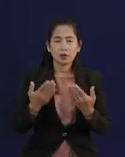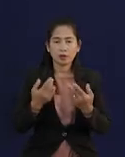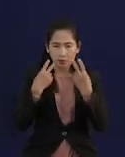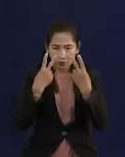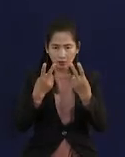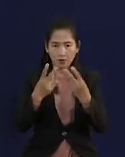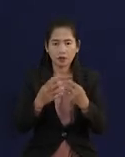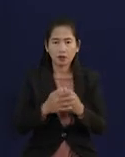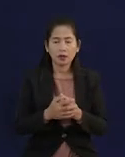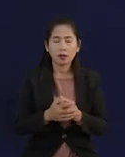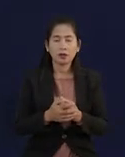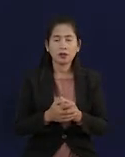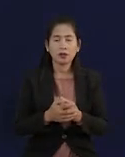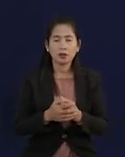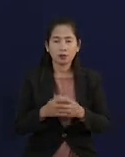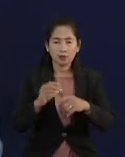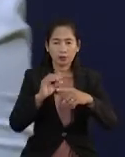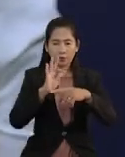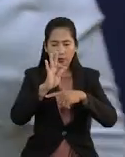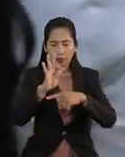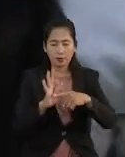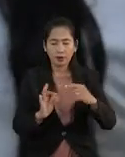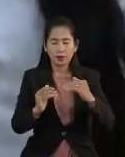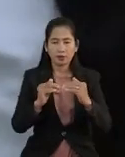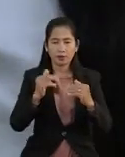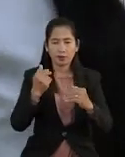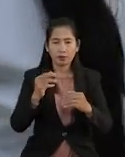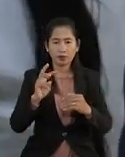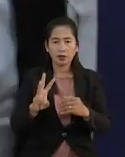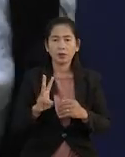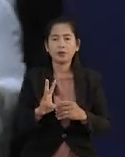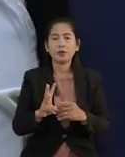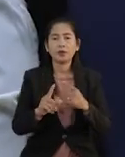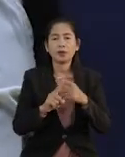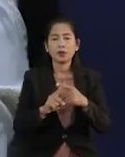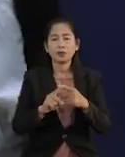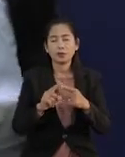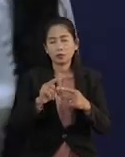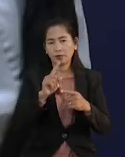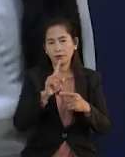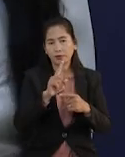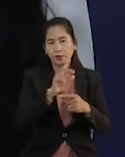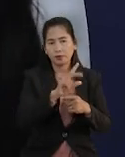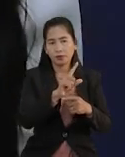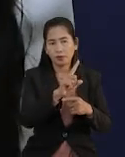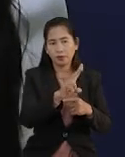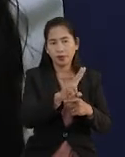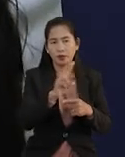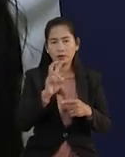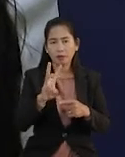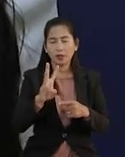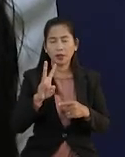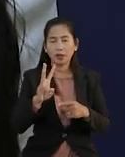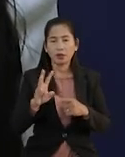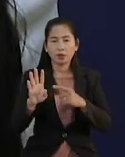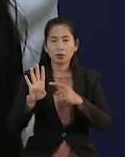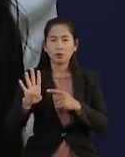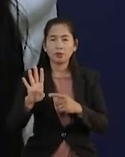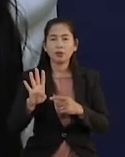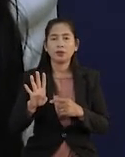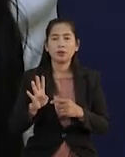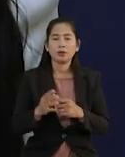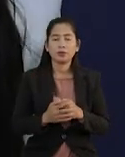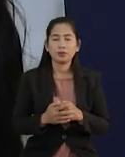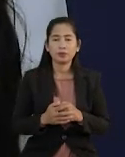tiết. Chẳng rộng bộ phía để xa mơ tị bấy. Dừng côn mê pi mê bấy hái. Chẳng dừng côn